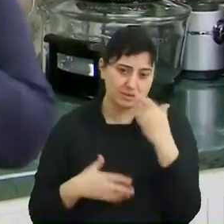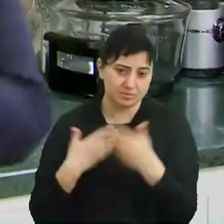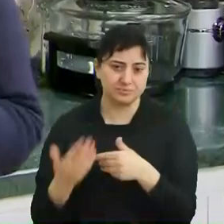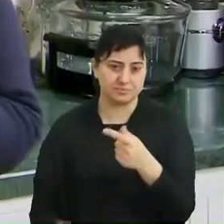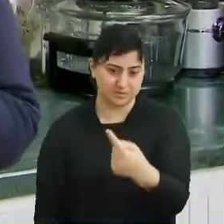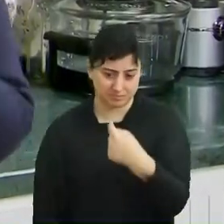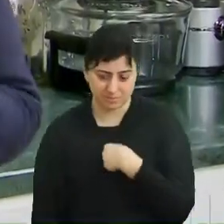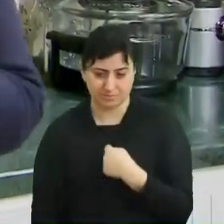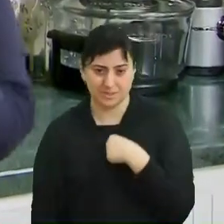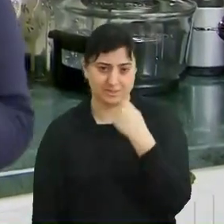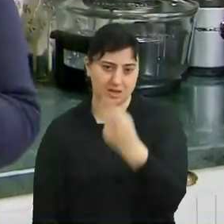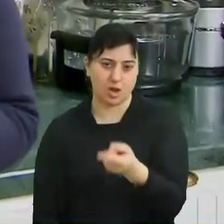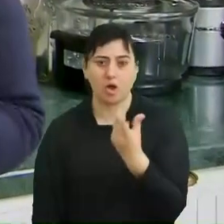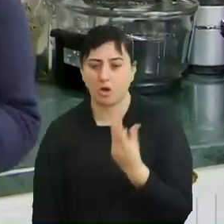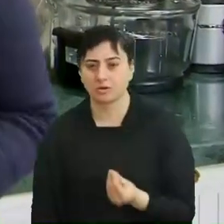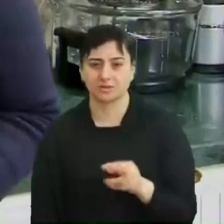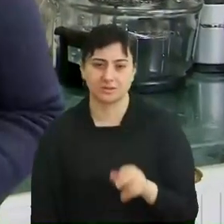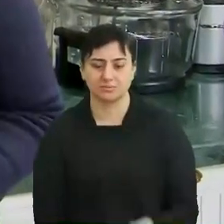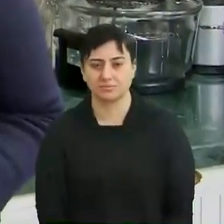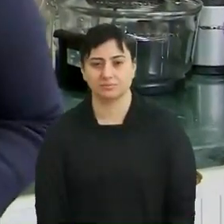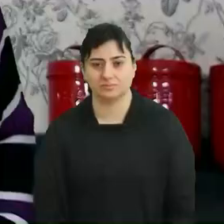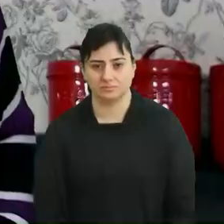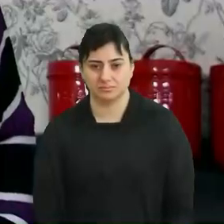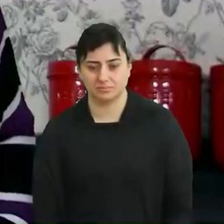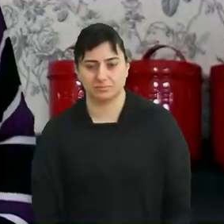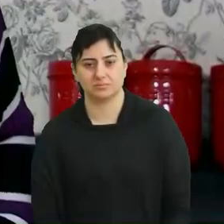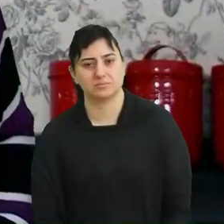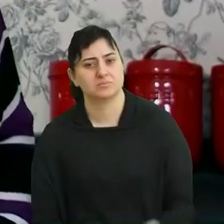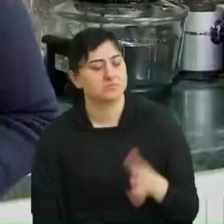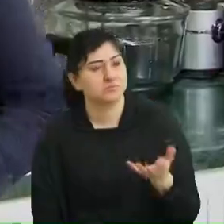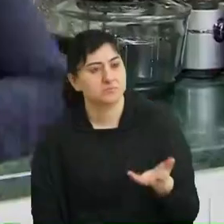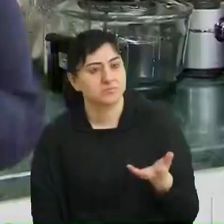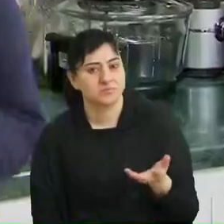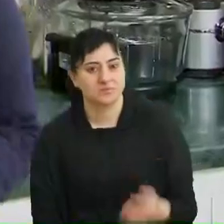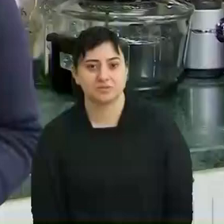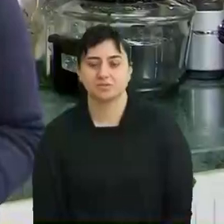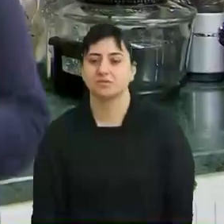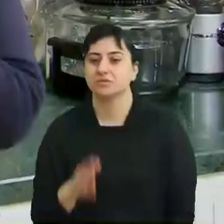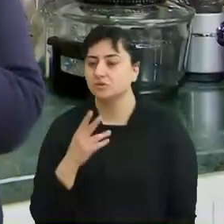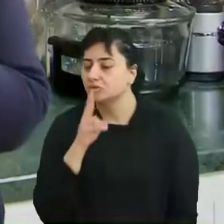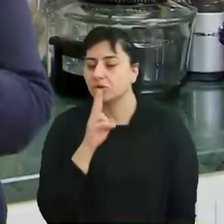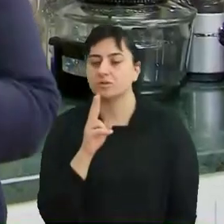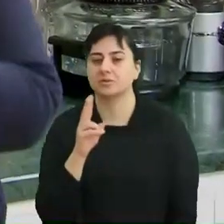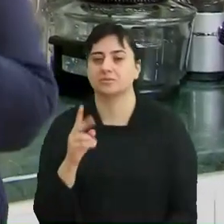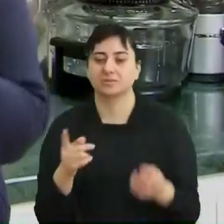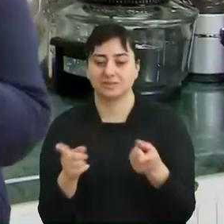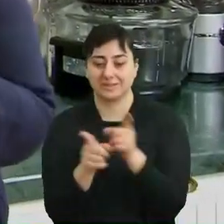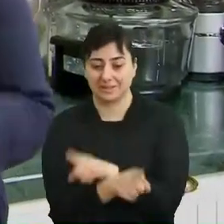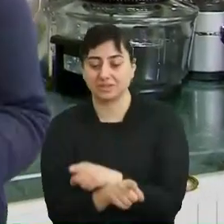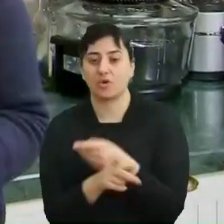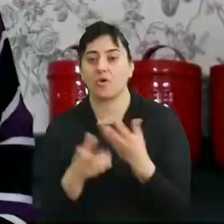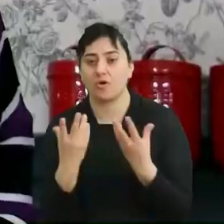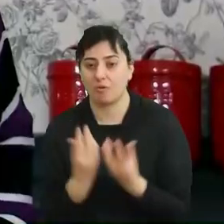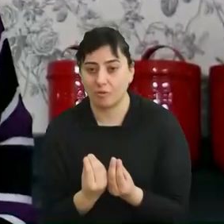Sen ben oluyormuşsun, ben de sen oluyormuşsun, farz-ı misal yani. Hadi ya. Yani sonuç olarak birbirlerinin yerlerine